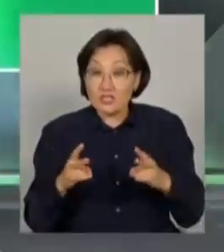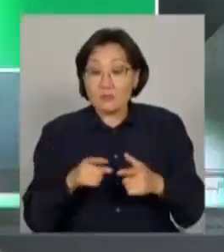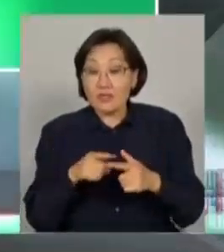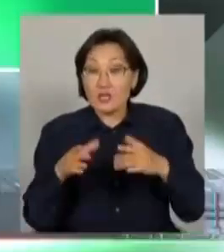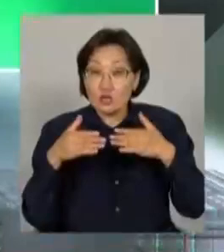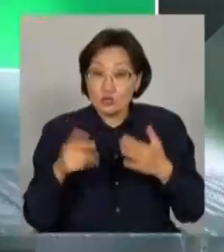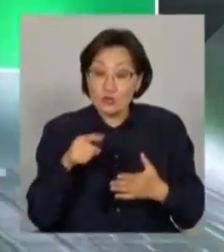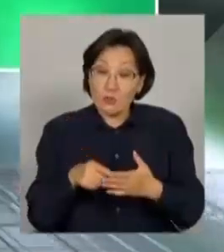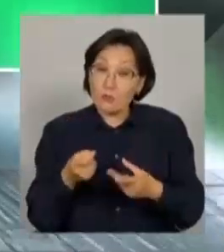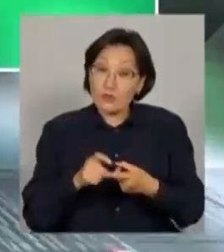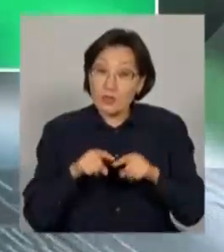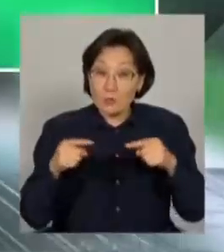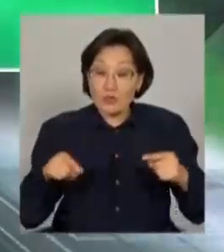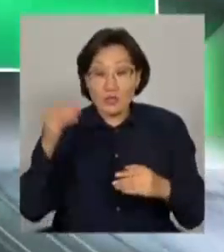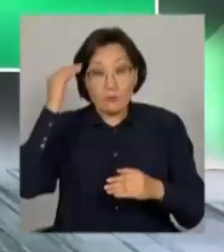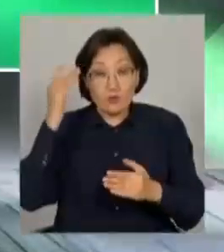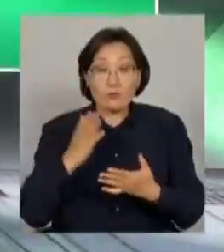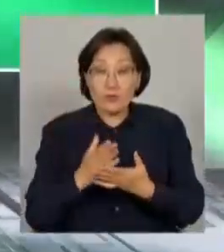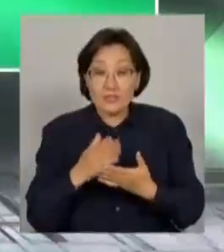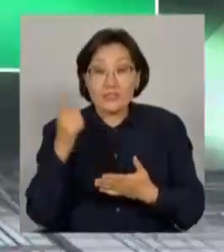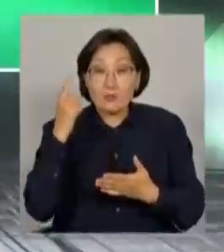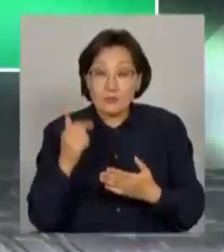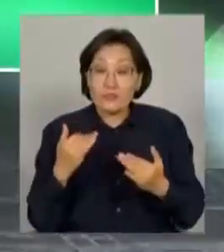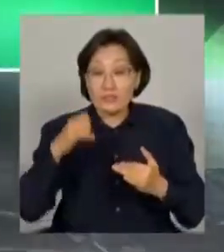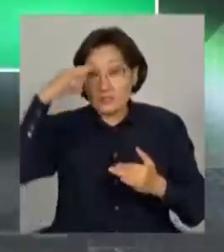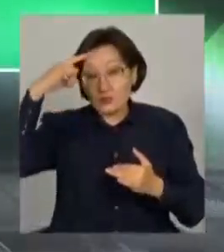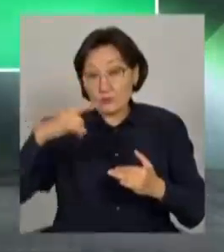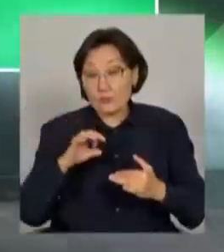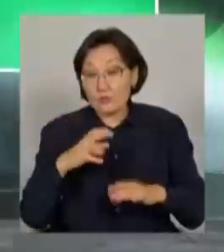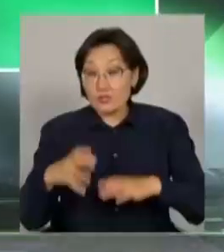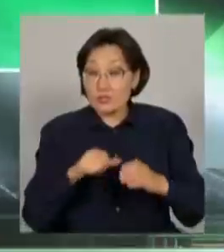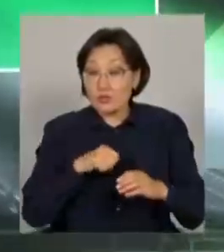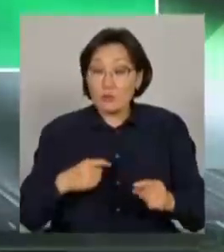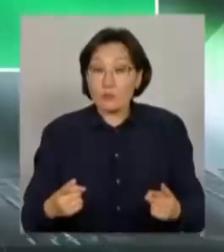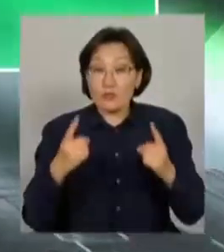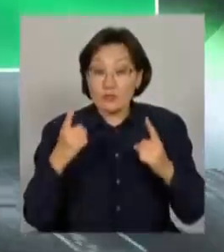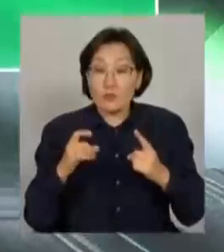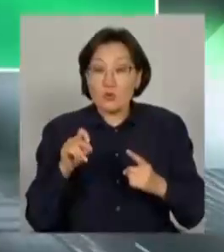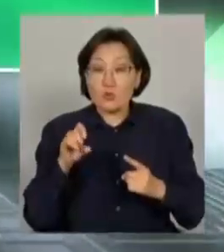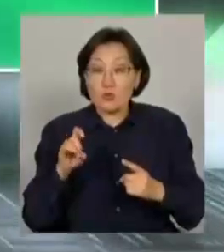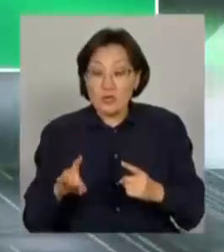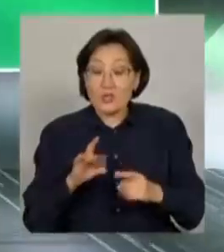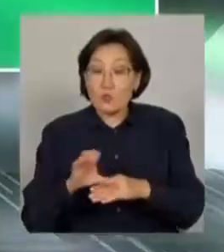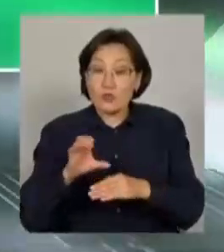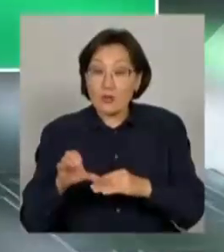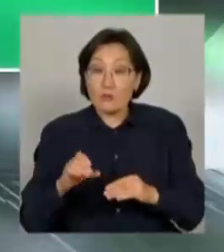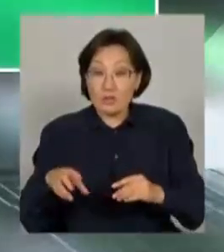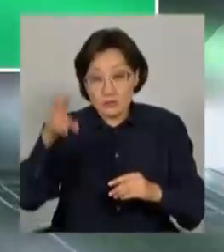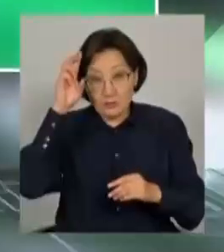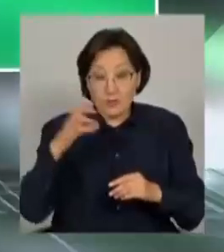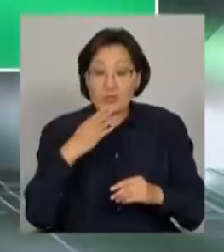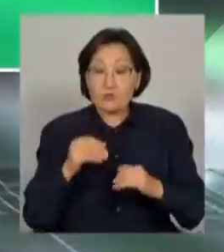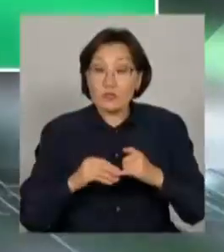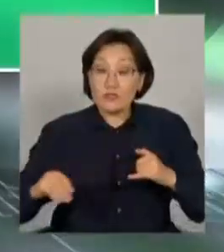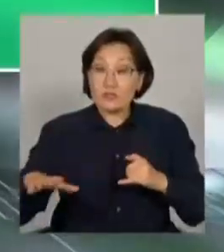деген сауалға қатысты түрлі пікір бар екенін білесіздер. Қазақстан әлемдегі ең ірі уран өндіруші мемлекет. Ендеше өз